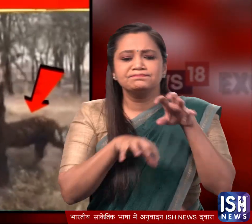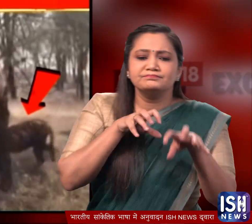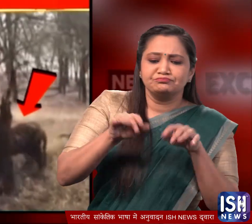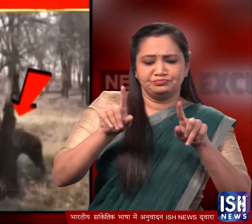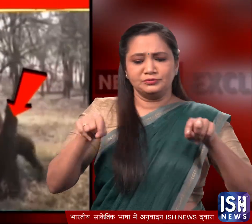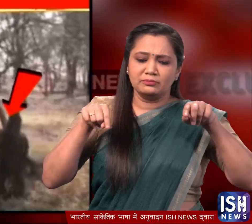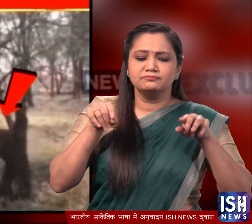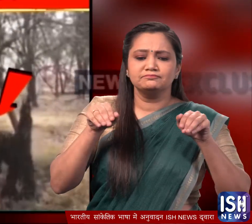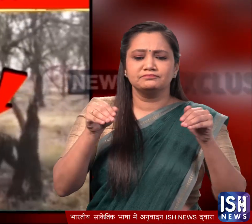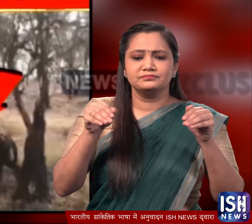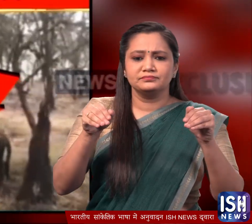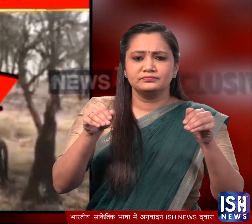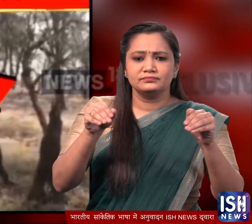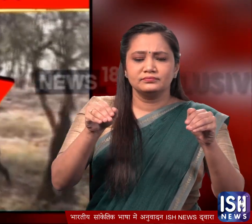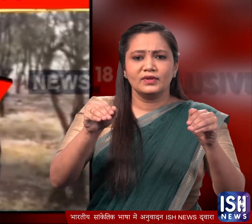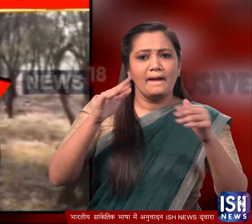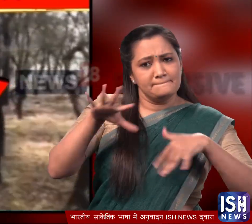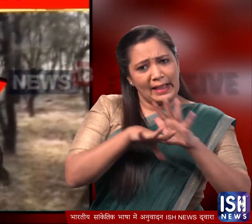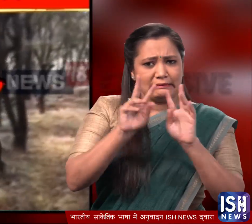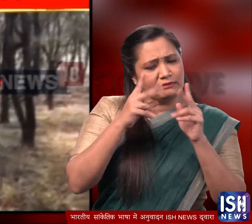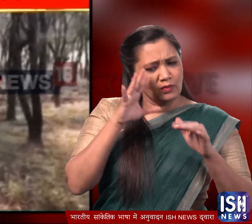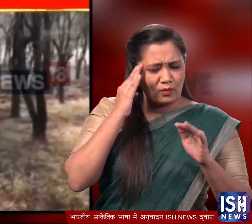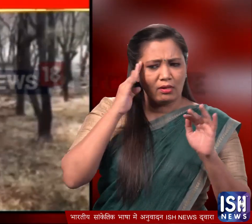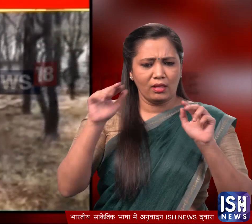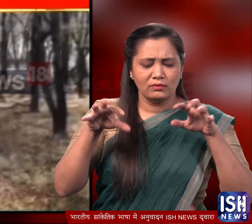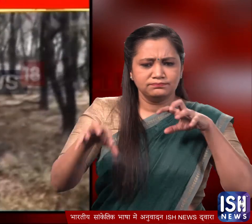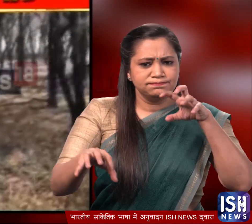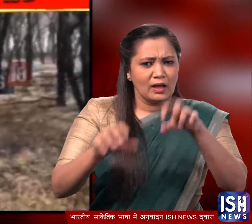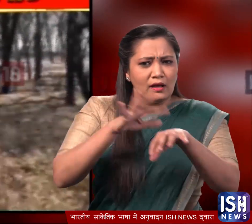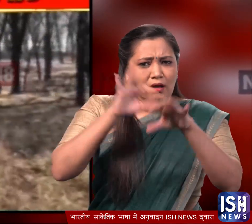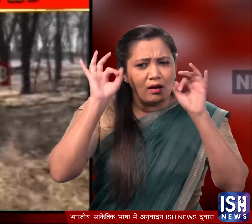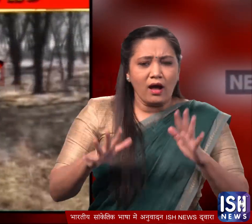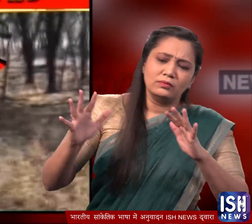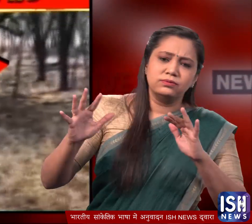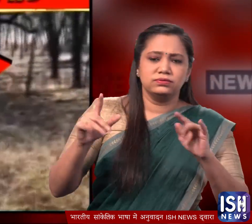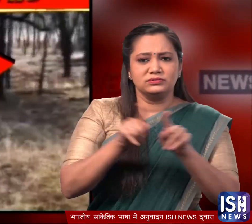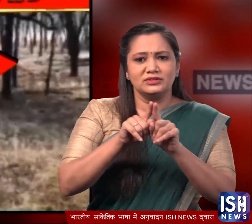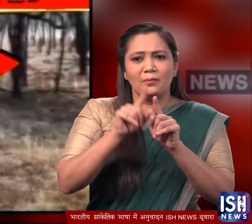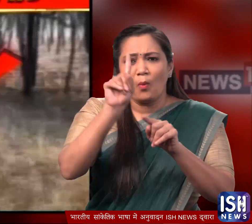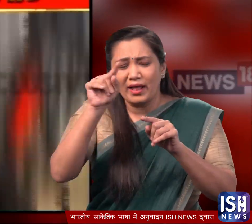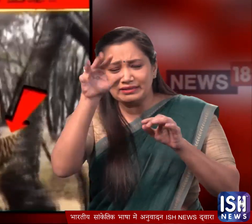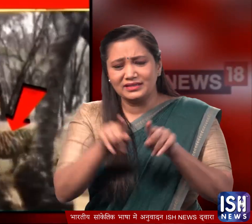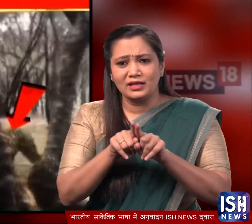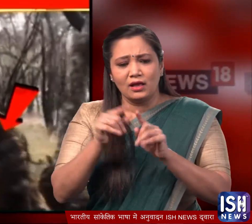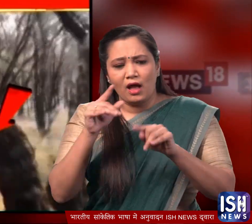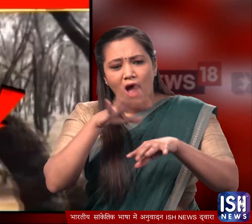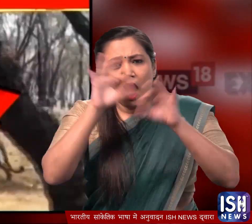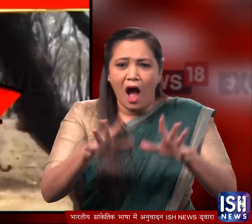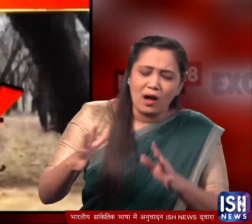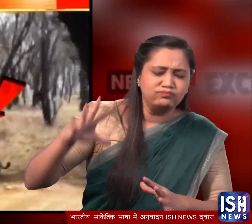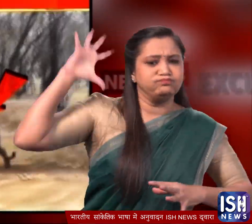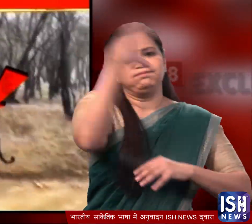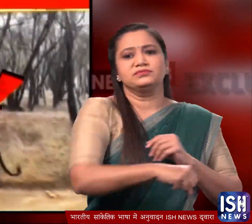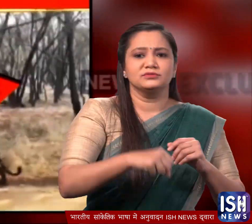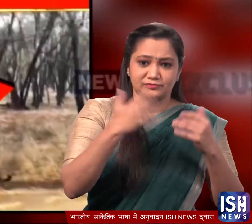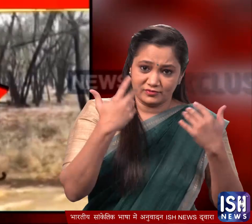एक दूसरे से दूरी बनाकर कुछ दूर तक साथ चलती रही, हालांकि उनके इरादे कुछ और थे। दोनों सही मौके के इंतजार में थी। इसी बीच एक बाघिन